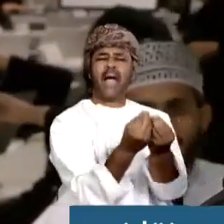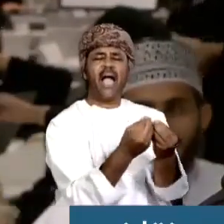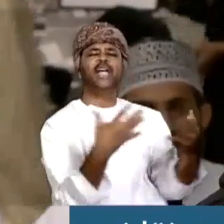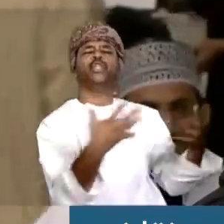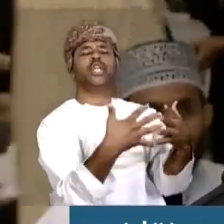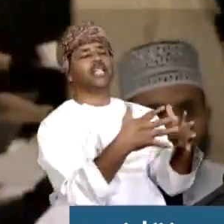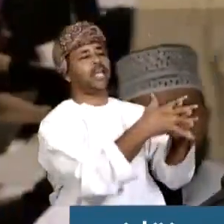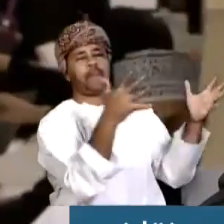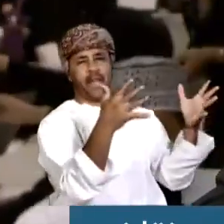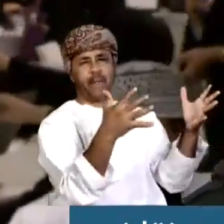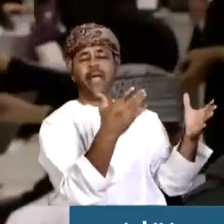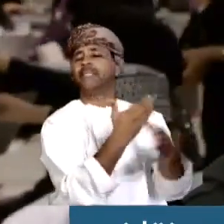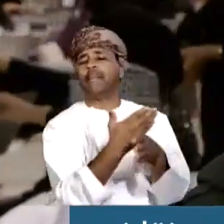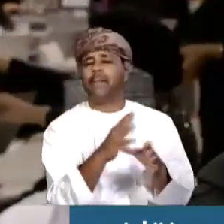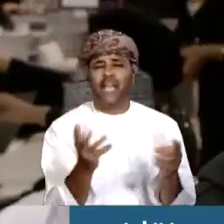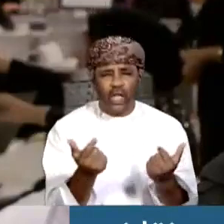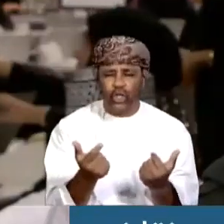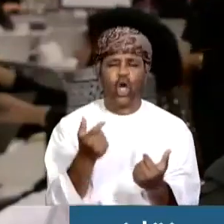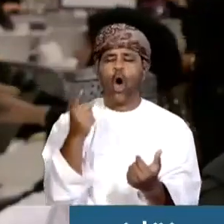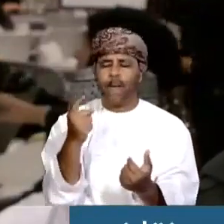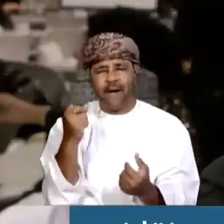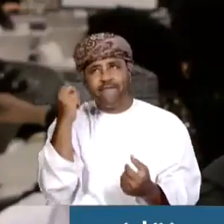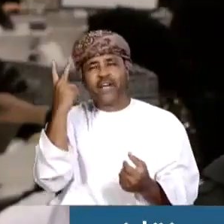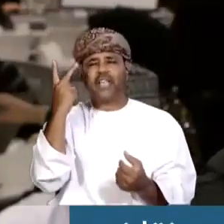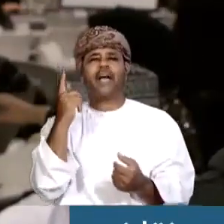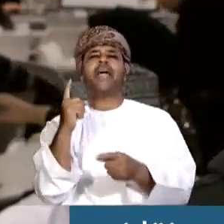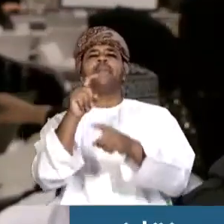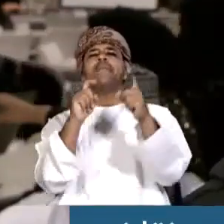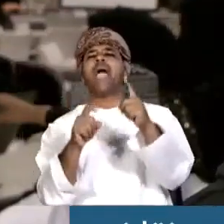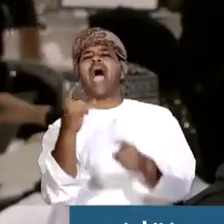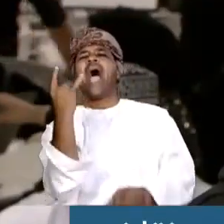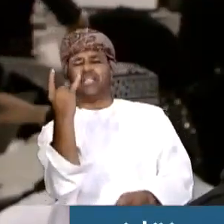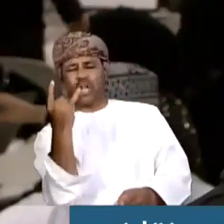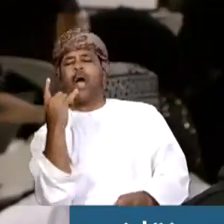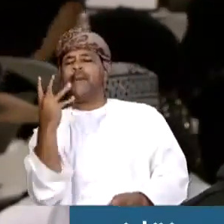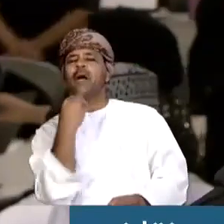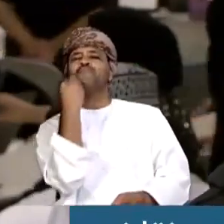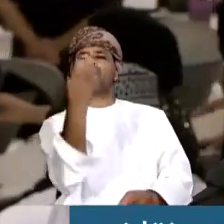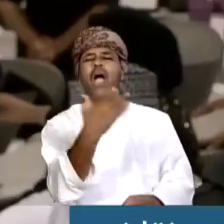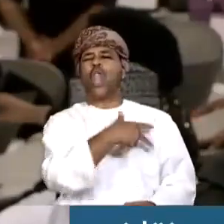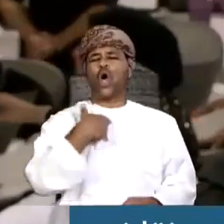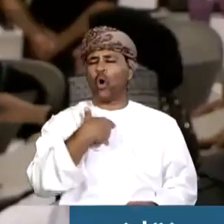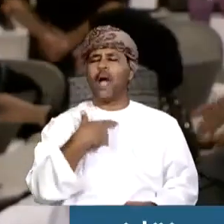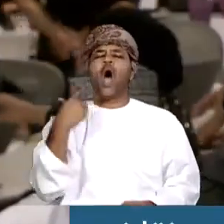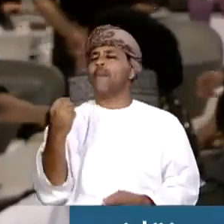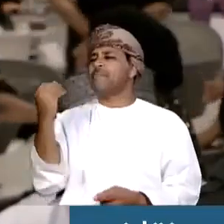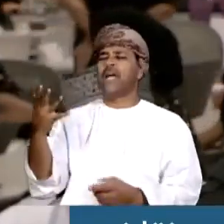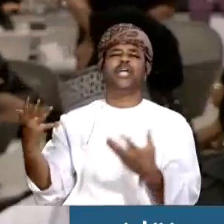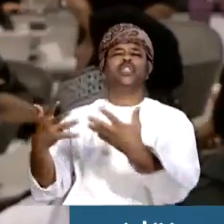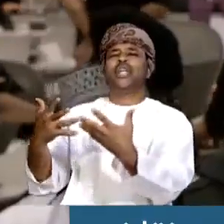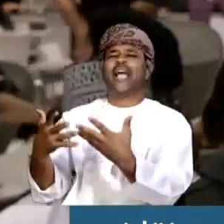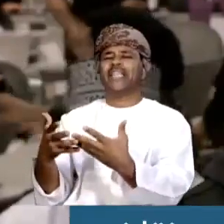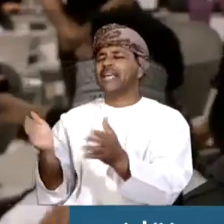الشركات الكبيره عشان نقدر نغطي فكره ال 10% اللي هي مطروحه من الحكومه الى الشركات الاس ام ايز